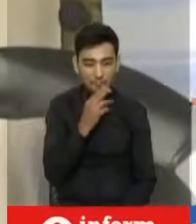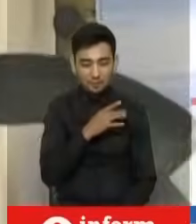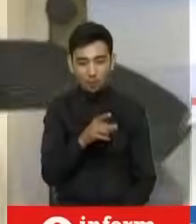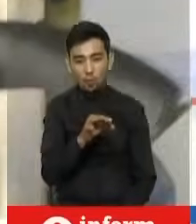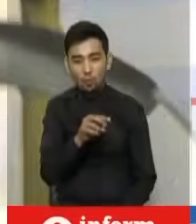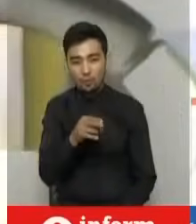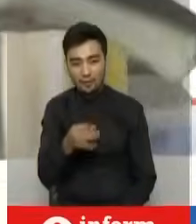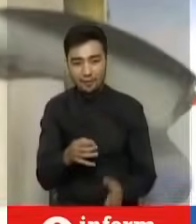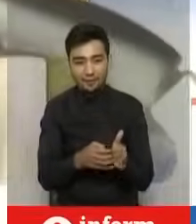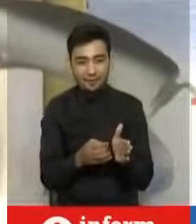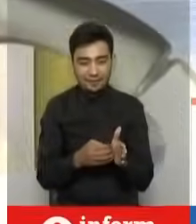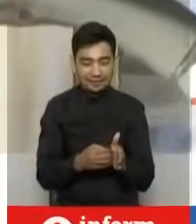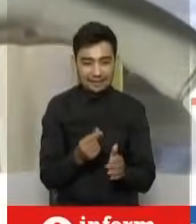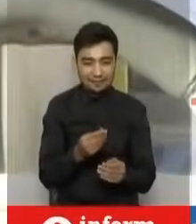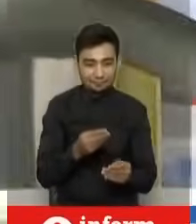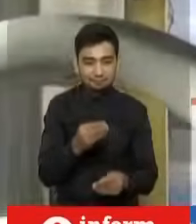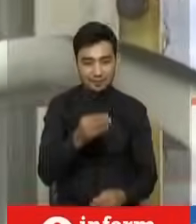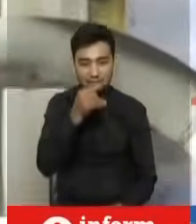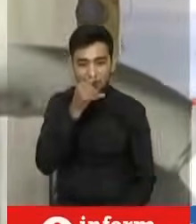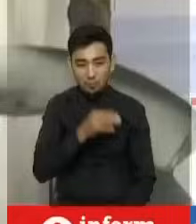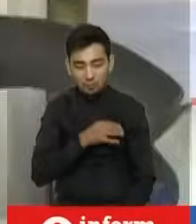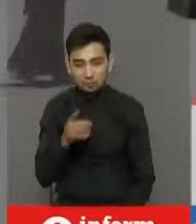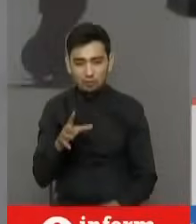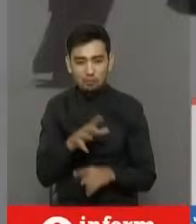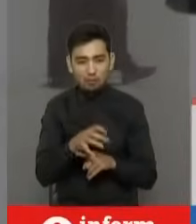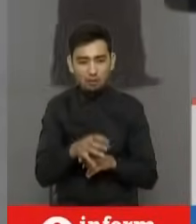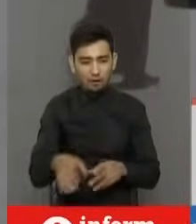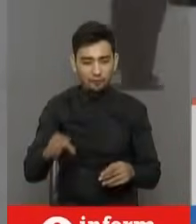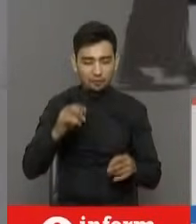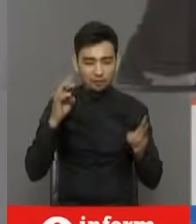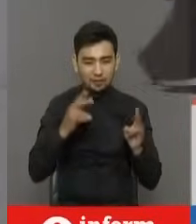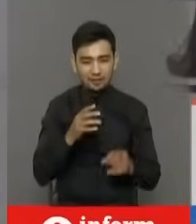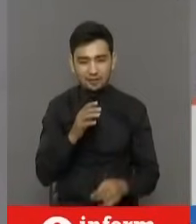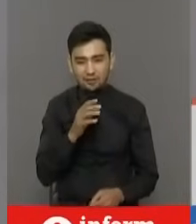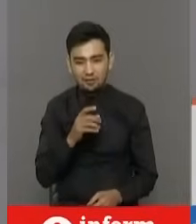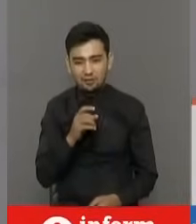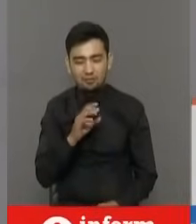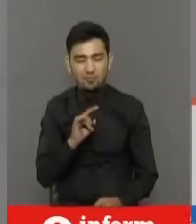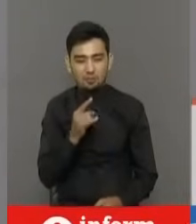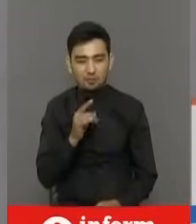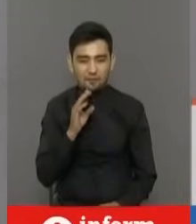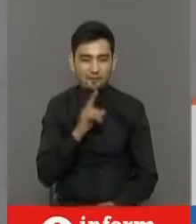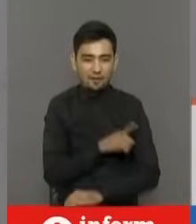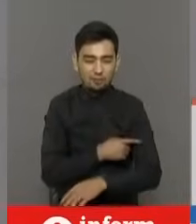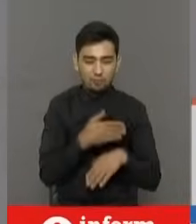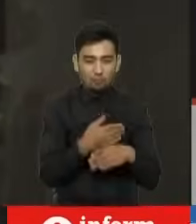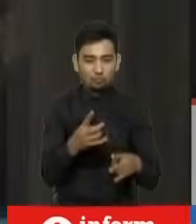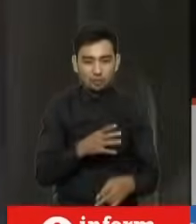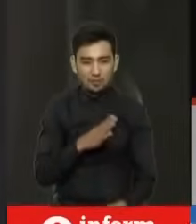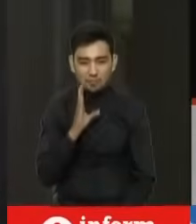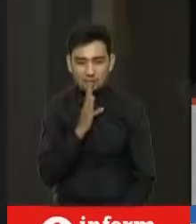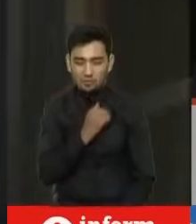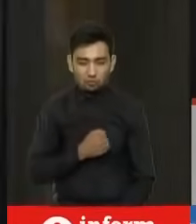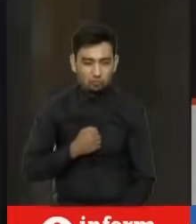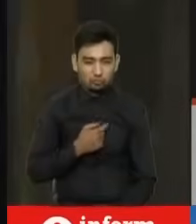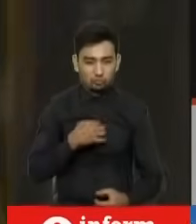«Онай» не хватило денег для оплаты проезда. Из-за пережитого стресса ребенку понадобилась помощь врачей. Возмущенная мама готова